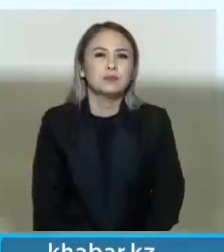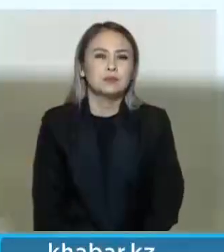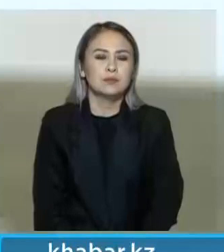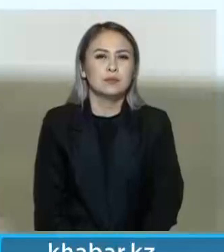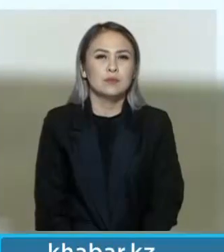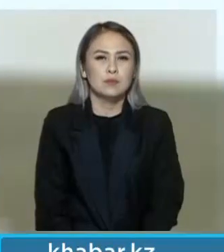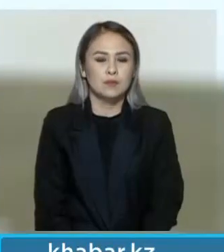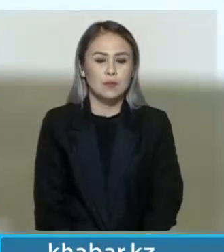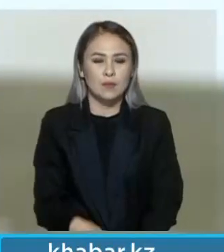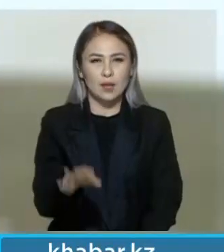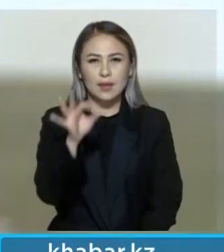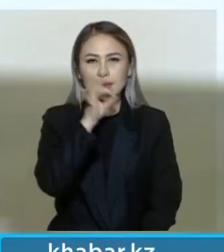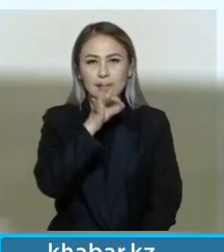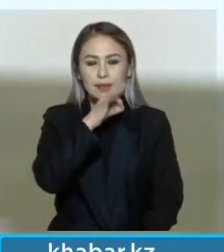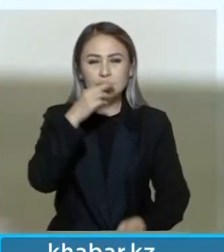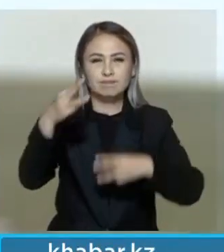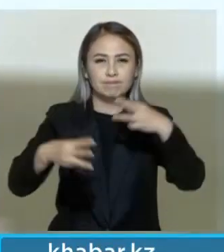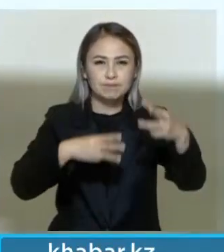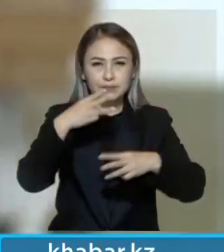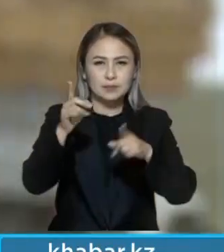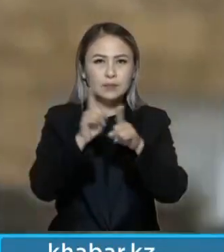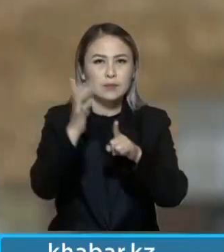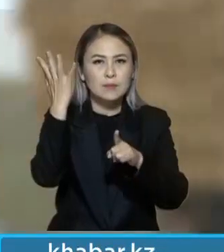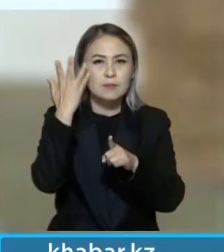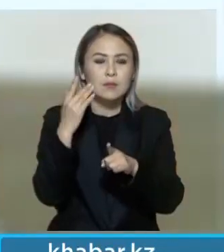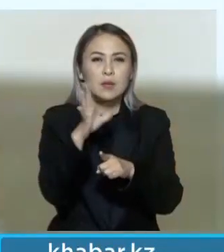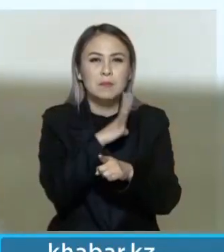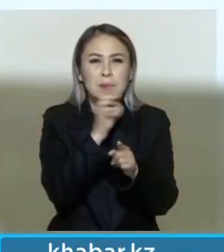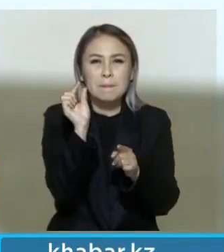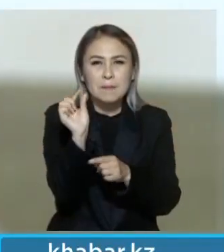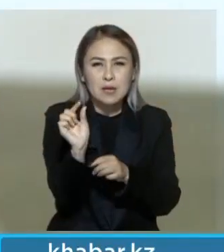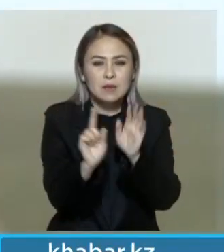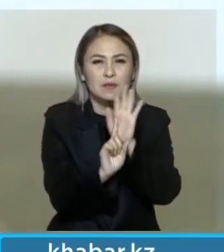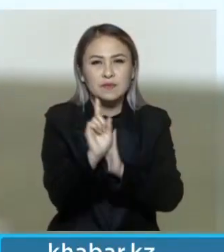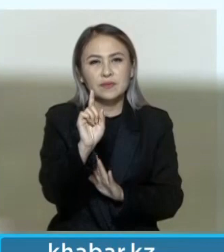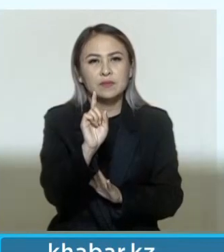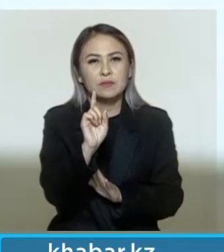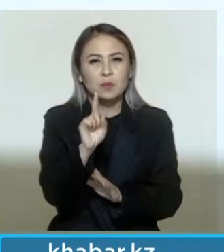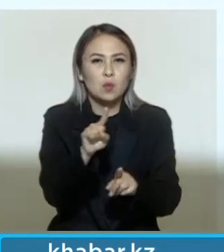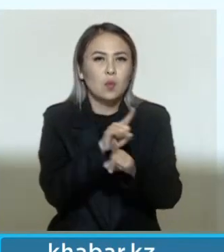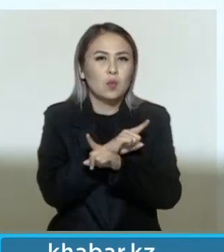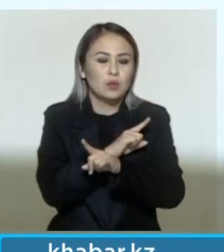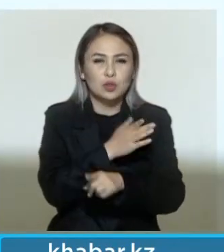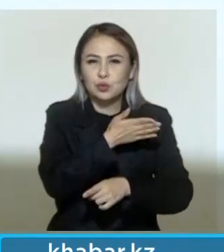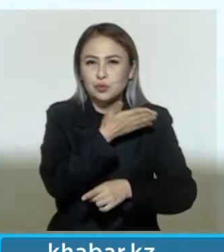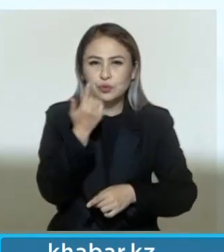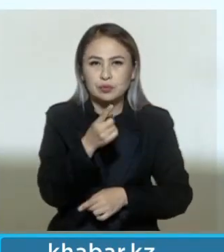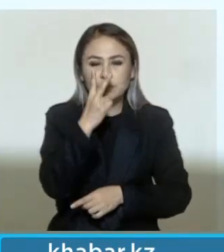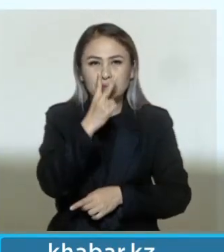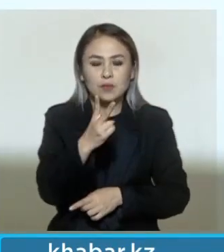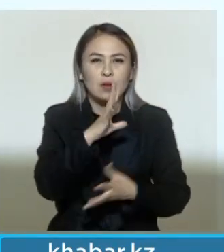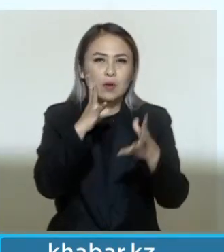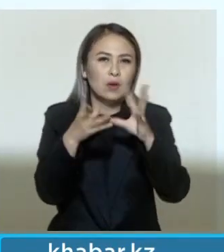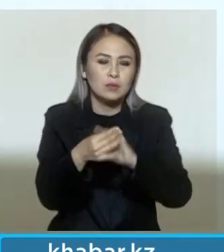Шегірткен дәрілеген, кішкентай ұшпайтын кезінде дәріледі. Оған өліп не қылып атқан жоқ. Дәрілеген жердің нәтижесін көрген